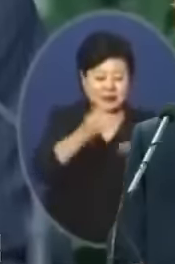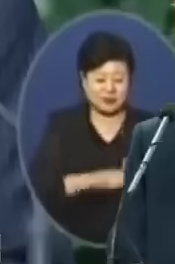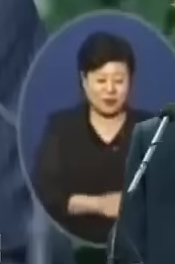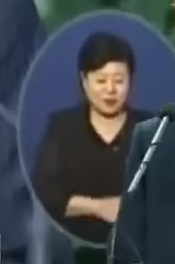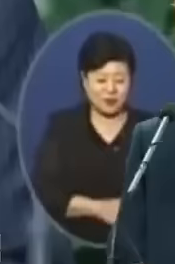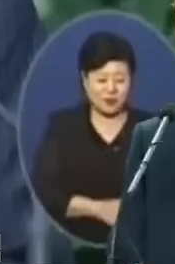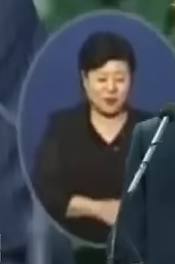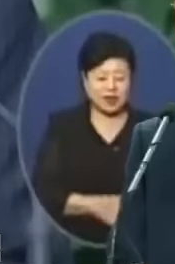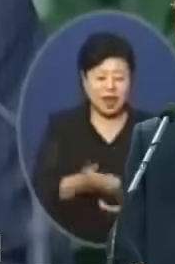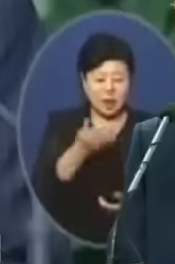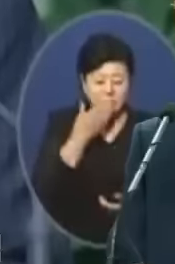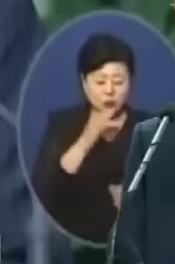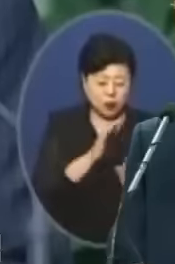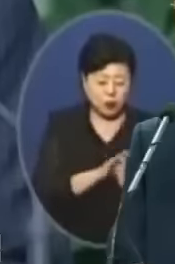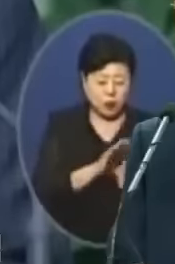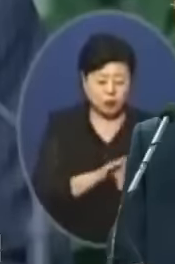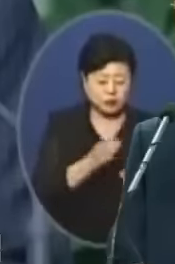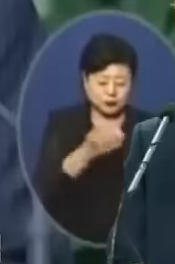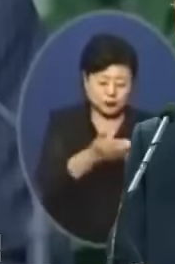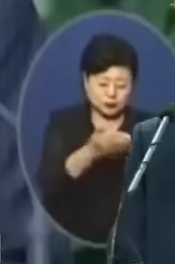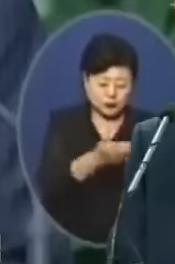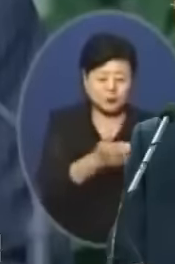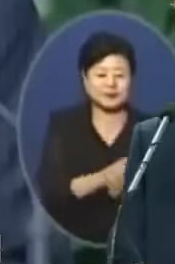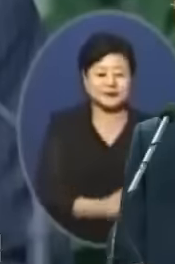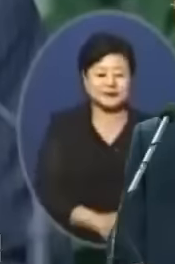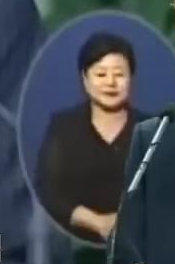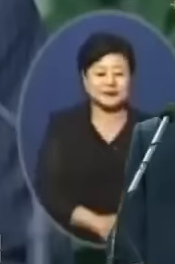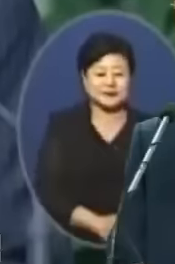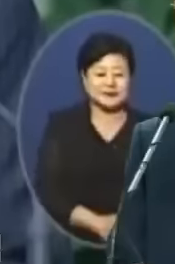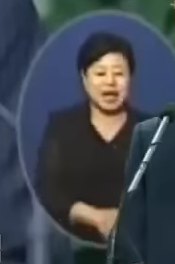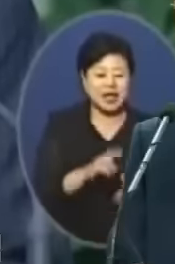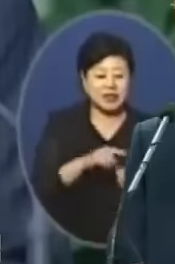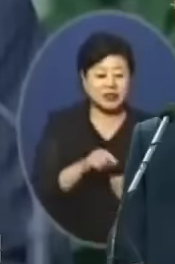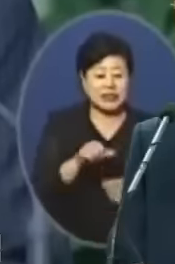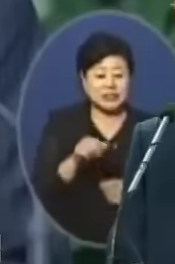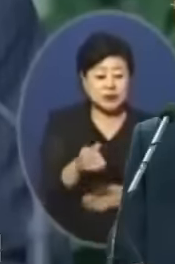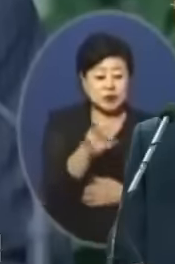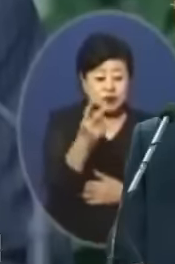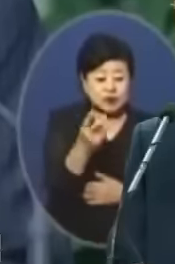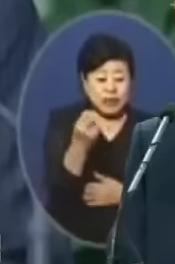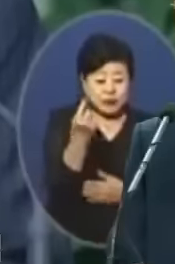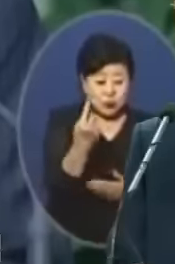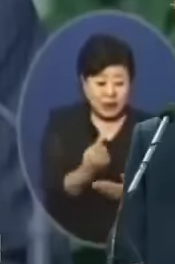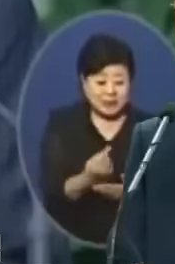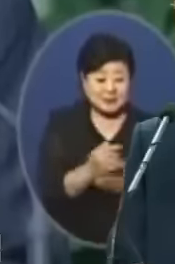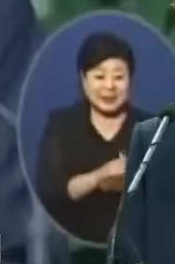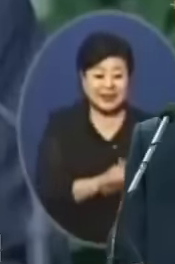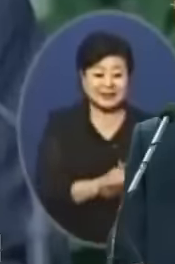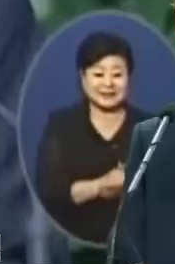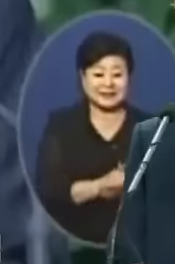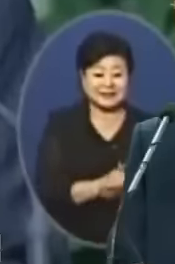사람들을 먹이는데 도움이 되지 않을까. 그래서 보리떡 다섯 개와 물고기 두 마리를 가지고 나왔습니다.